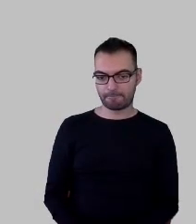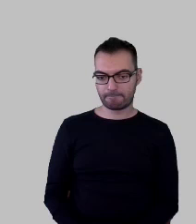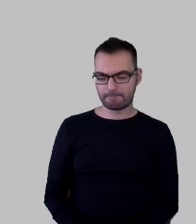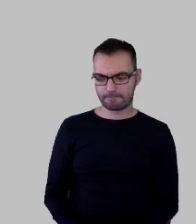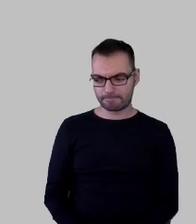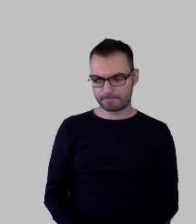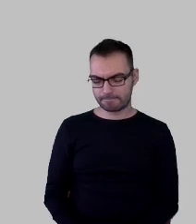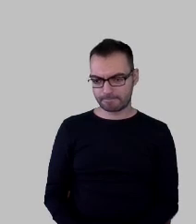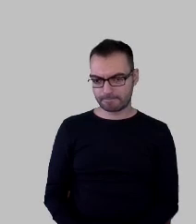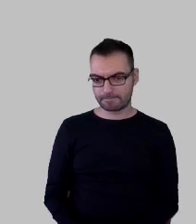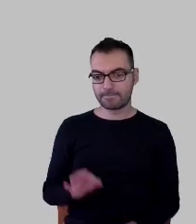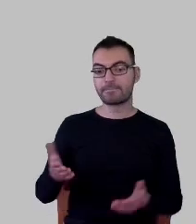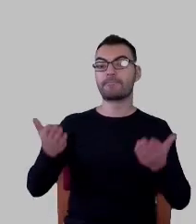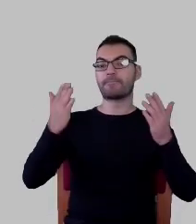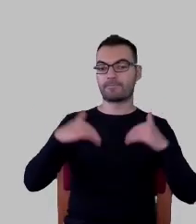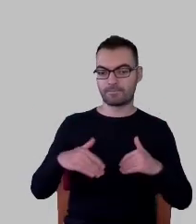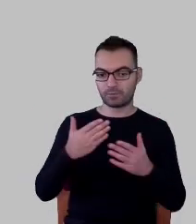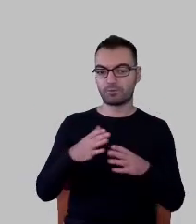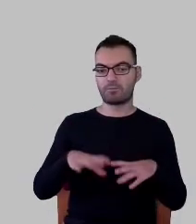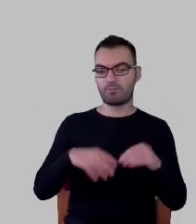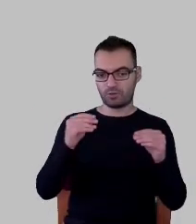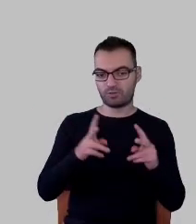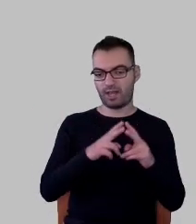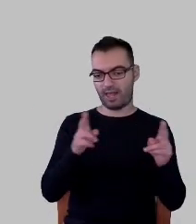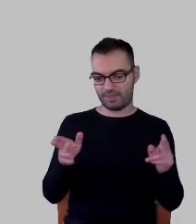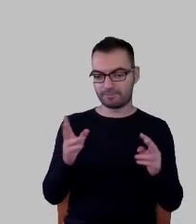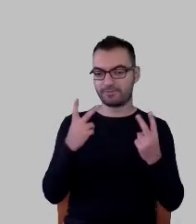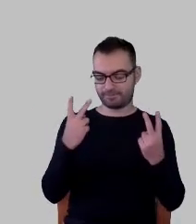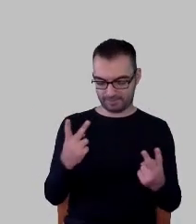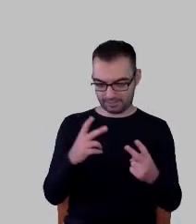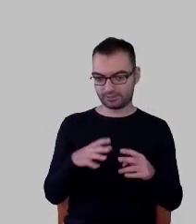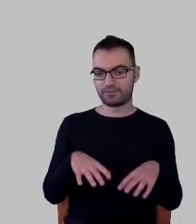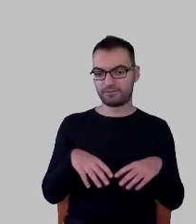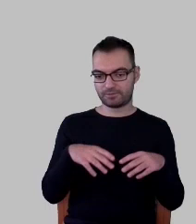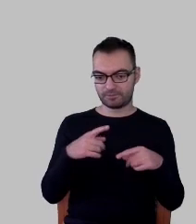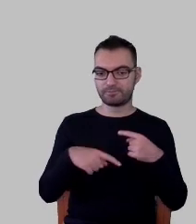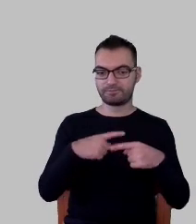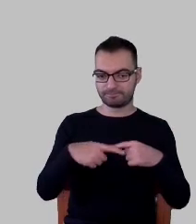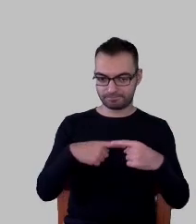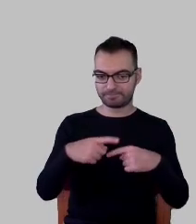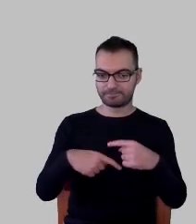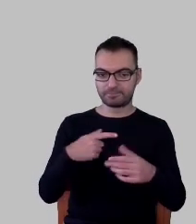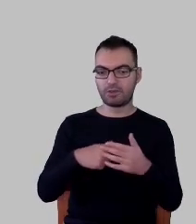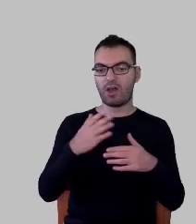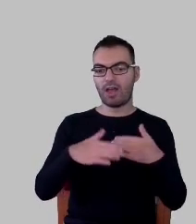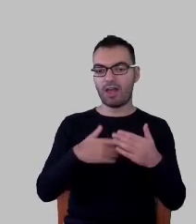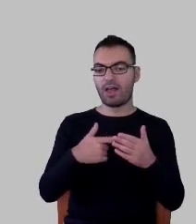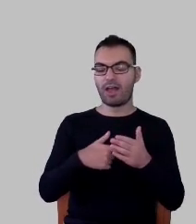Teraz, jeżeli już przeszliśmy ten początkowy etap, bardzo istotny, bo też ten